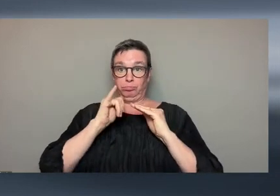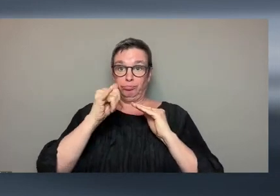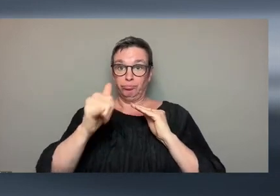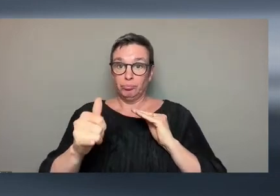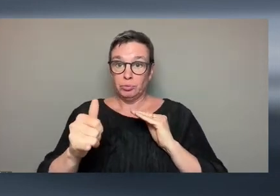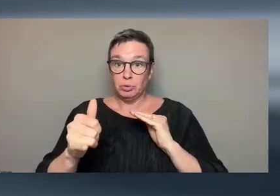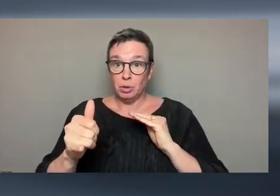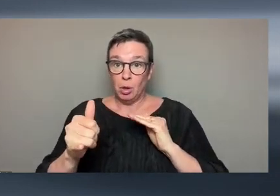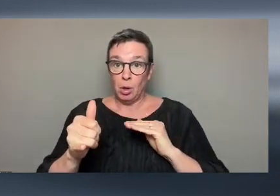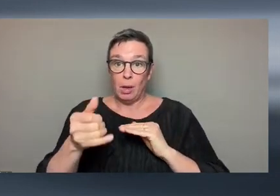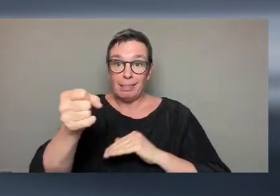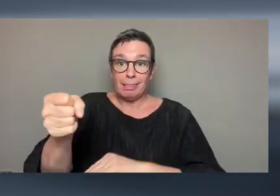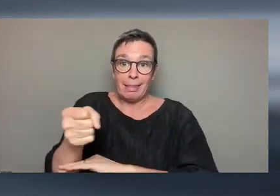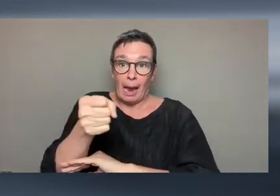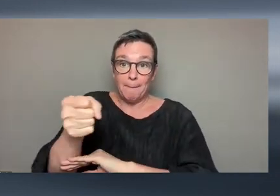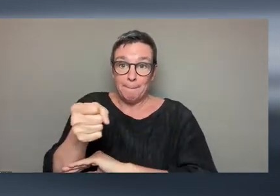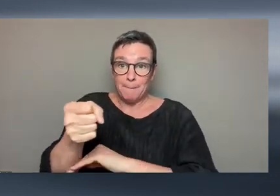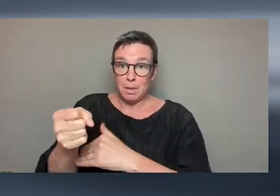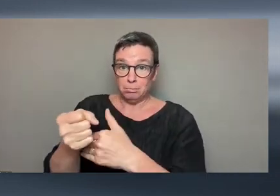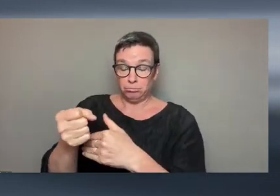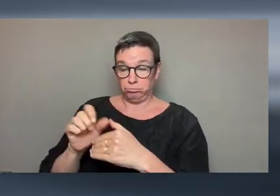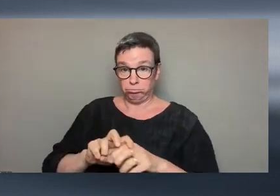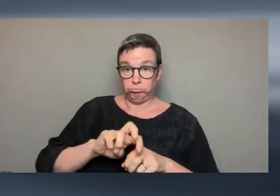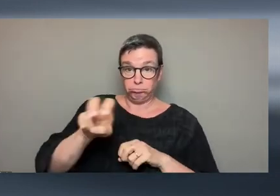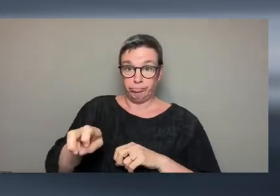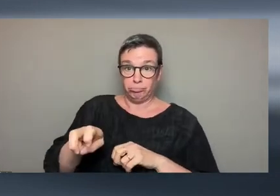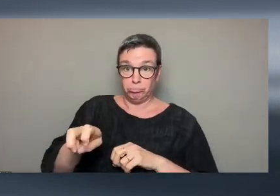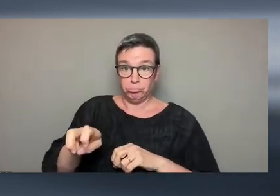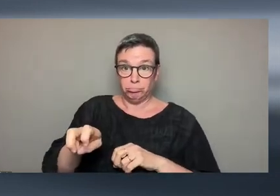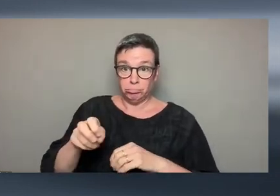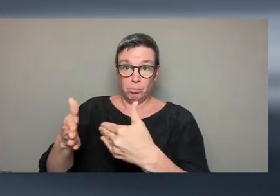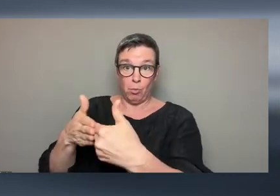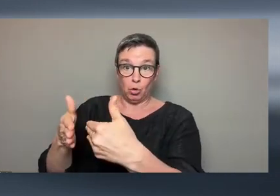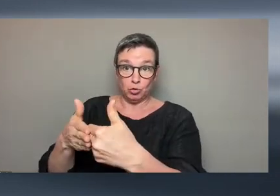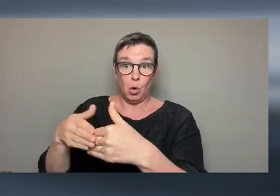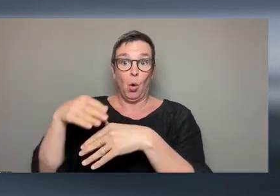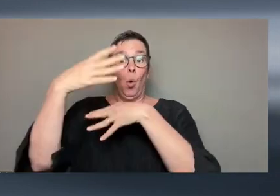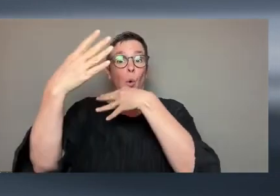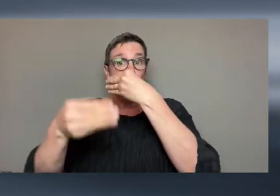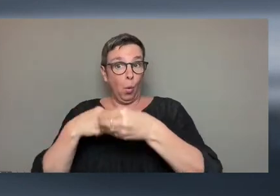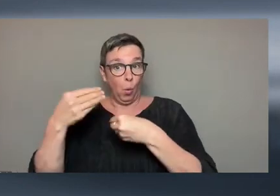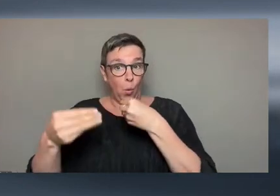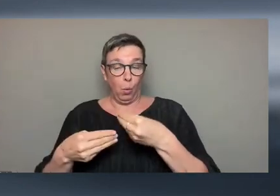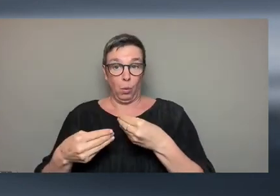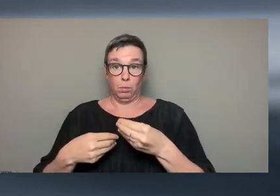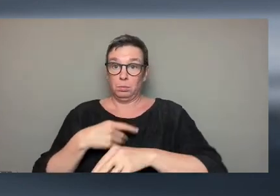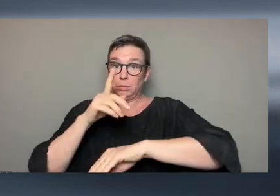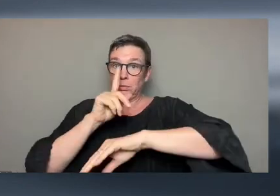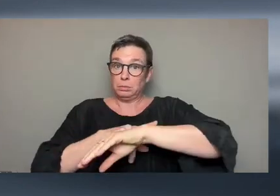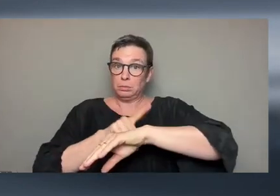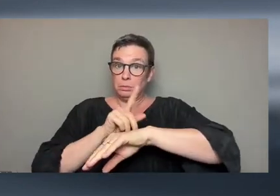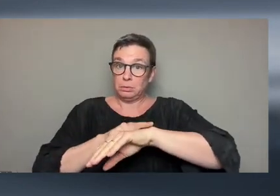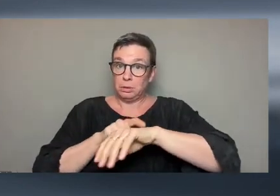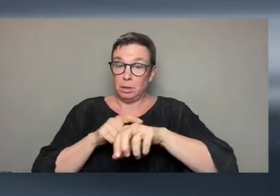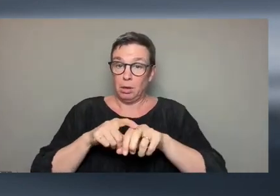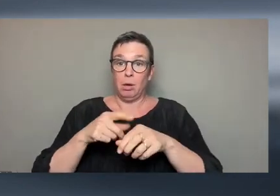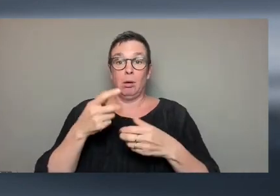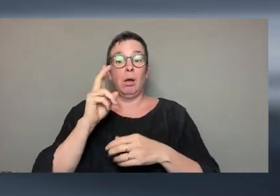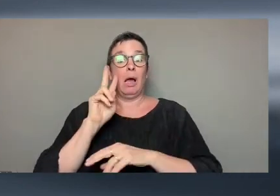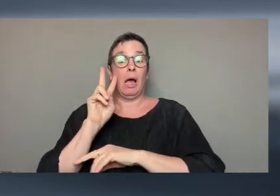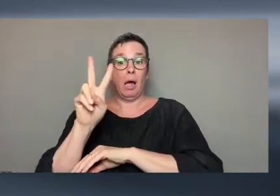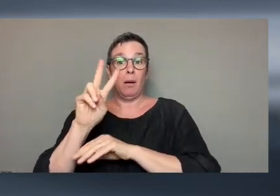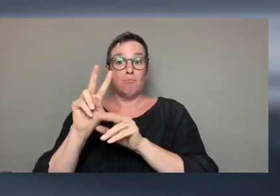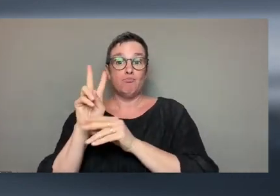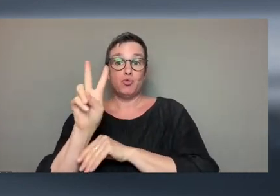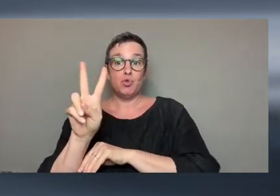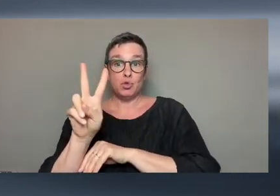de tram le plus proche ou encore afficher le temps de correspondance entre l'arrêt de bus et la